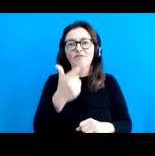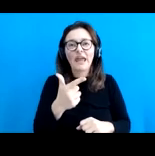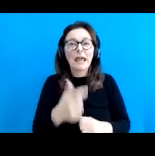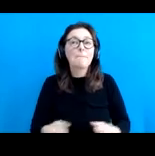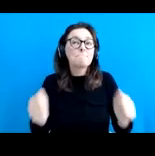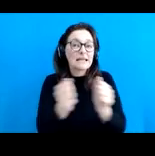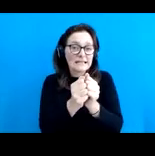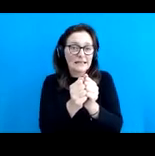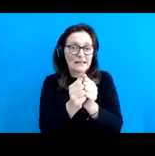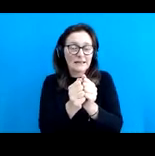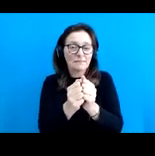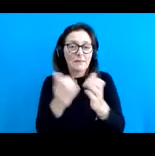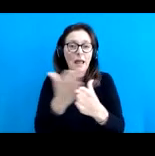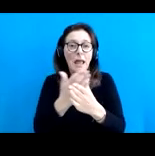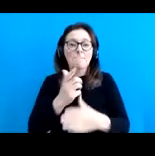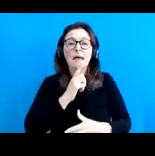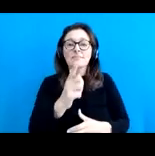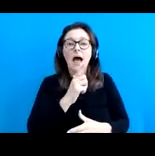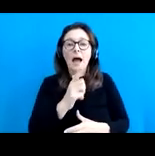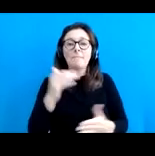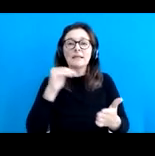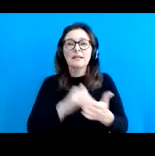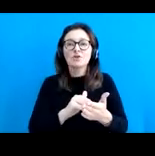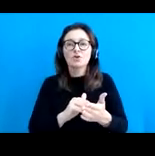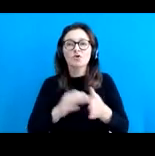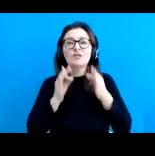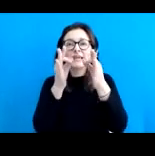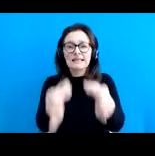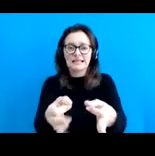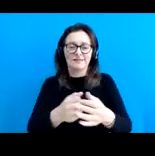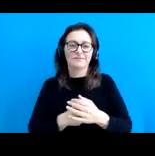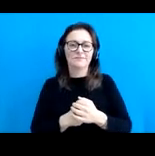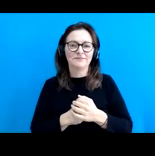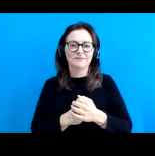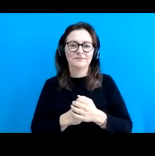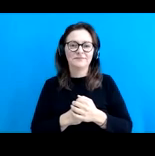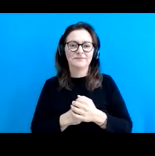Dve mesti, med nama 1000 cest.